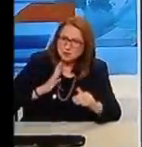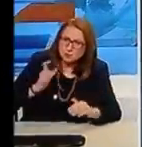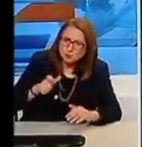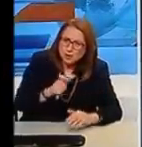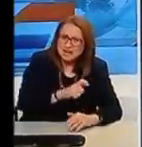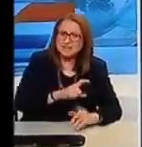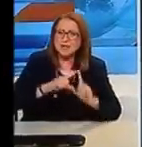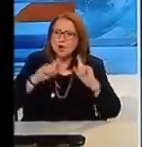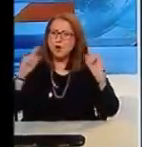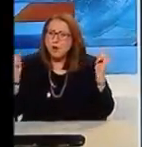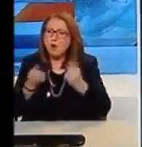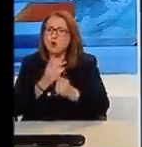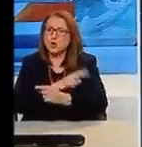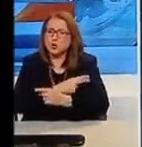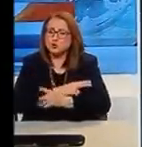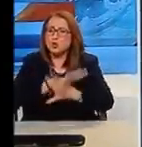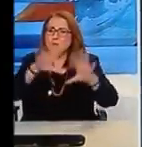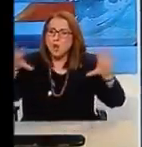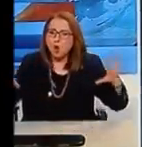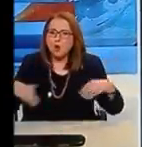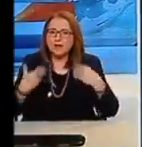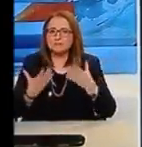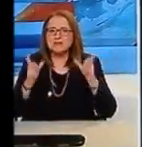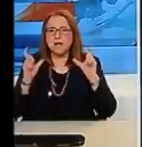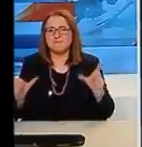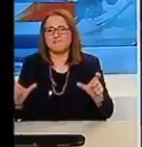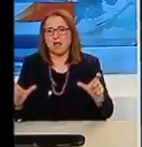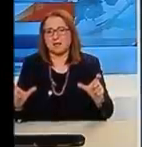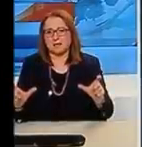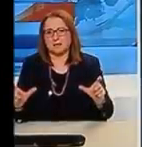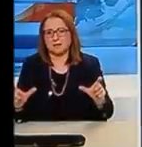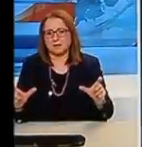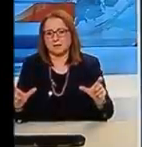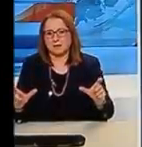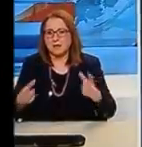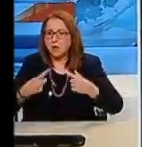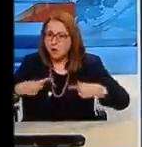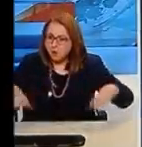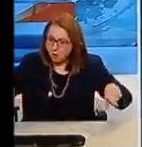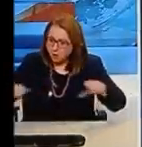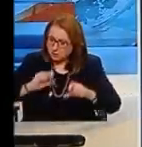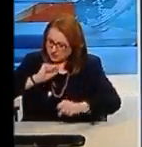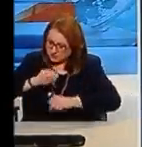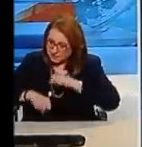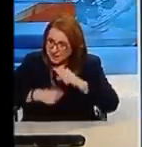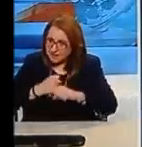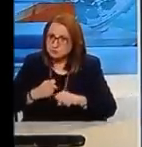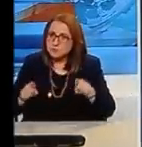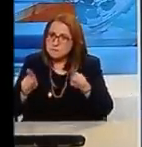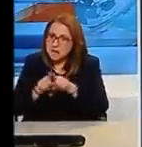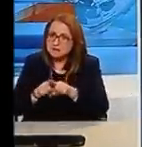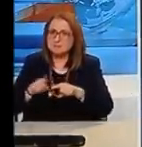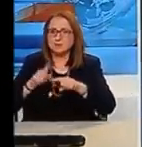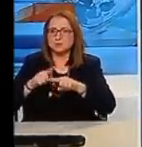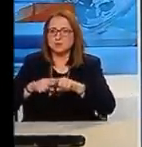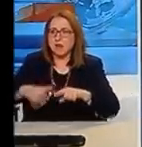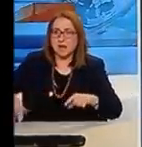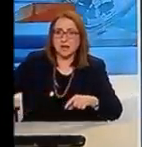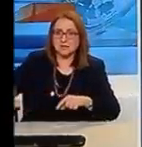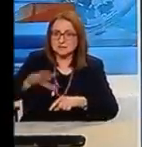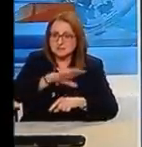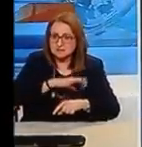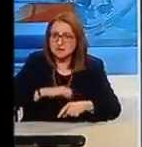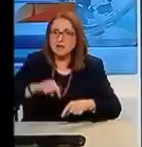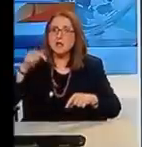σε εγρήγορση, σε απόλυτη ετοιμότητα. Είμαστε όλοι έτοιμοι να κάνουμε αυτό που πρέπει στο πλευρό όλων των Ελλήνων πολιτών. Να παλέψουμε